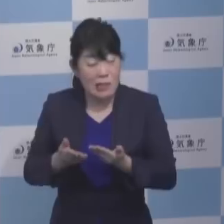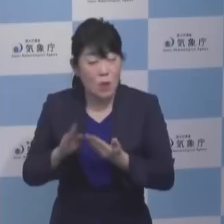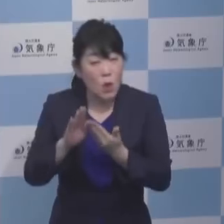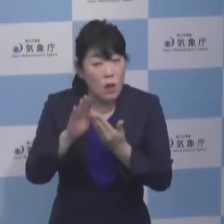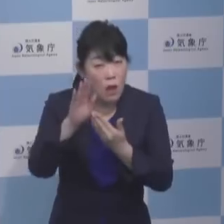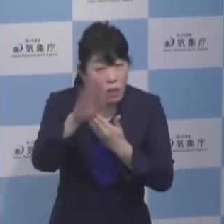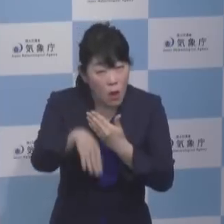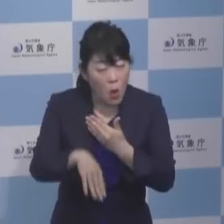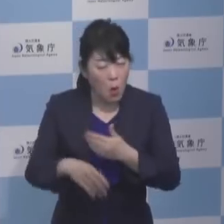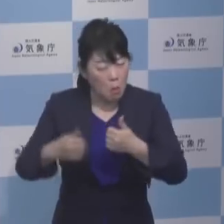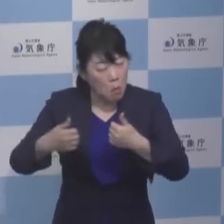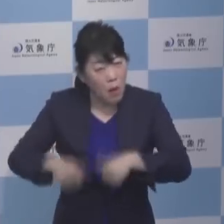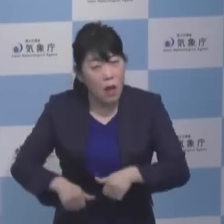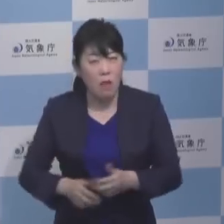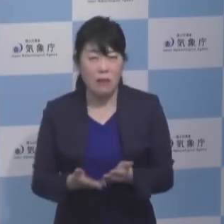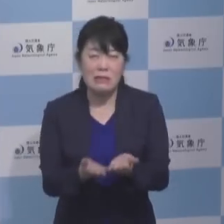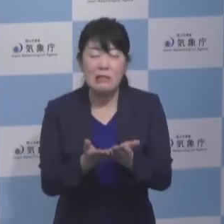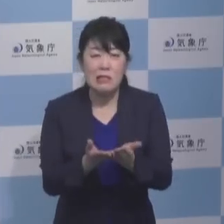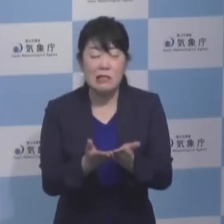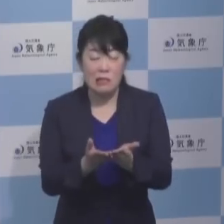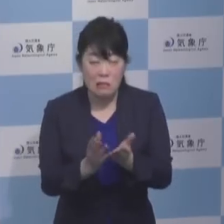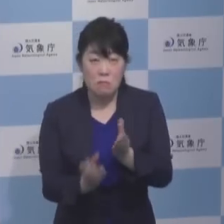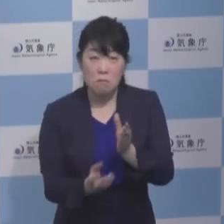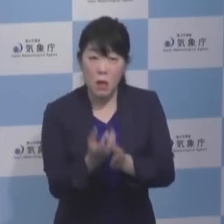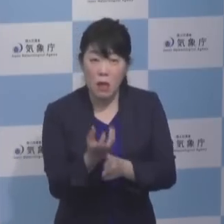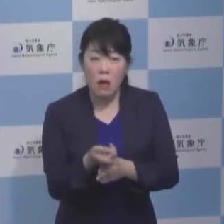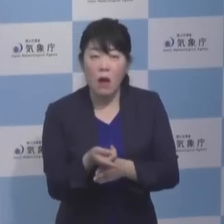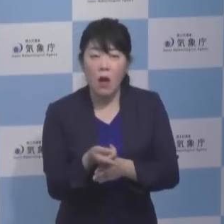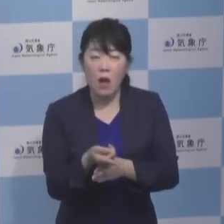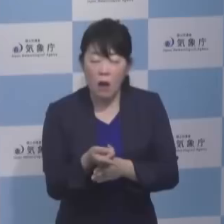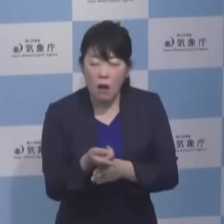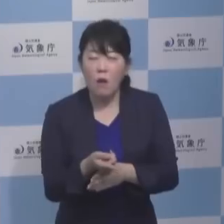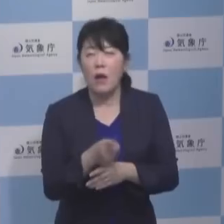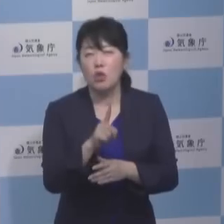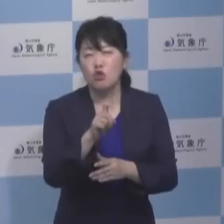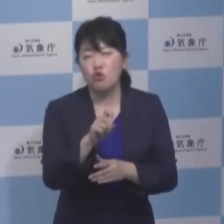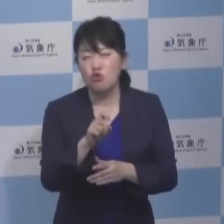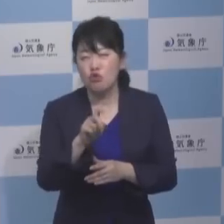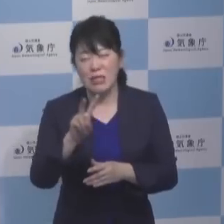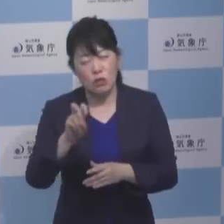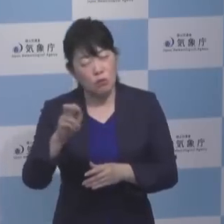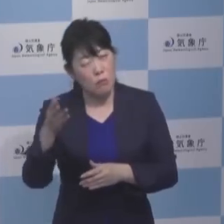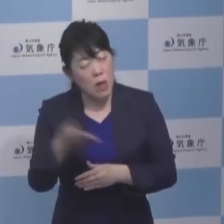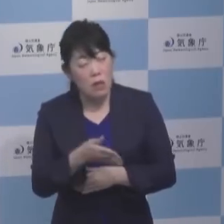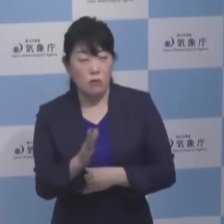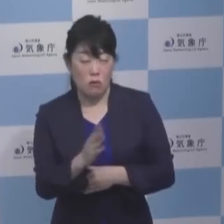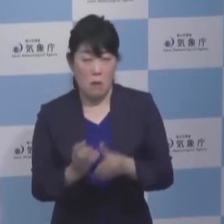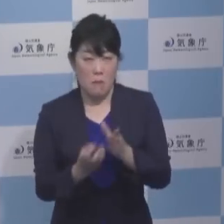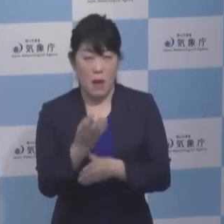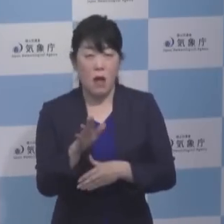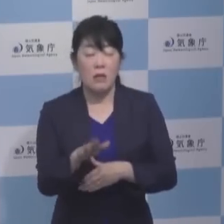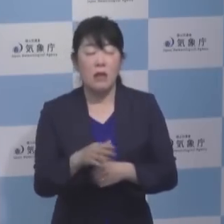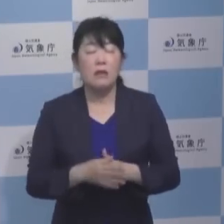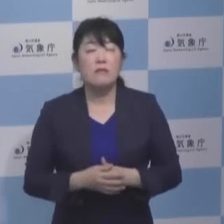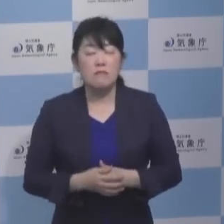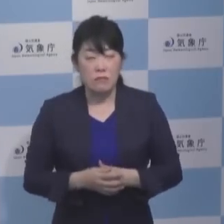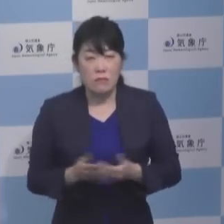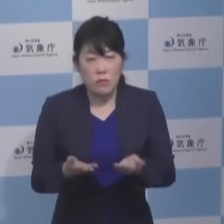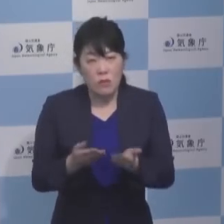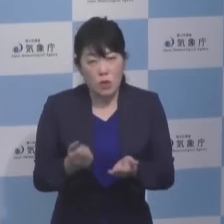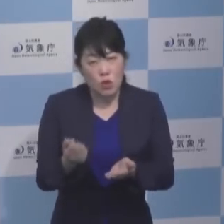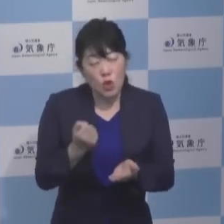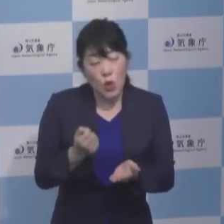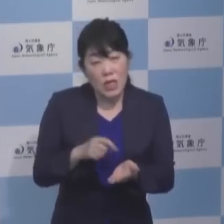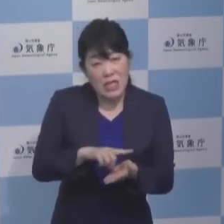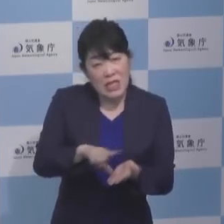同程度の地震が発生した割合は 1,2 割あることから揺れの強かった地域では地